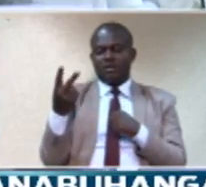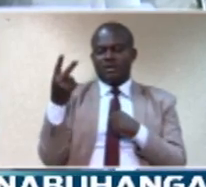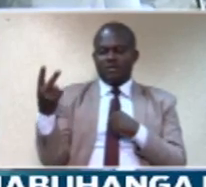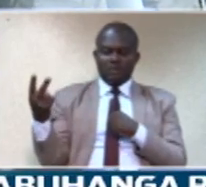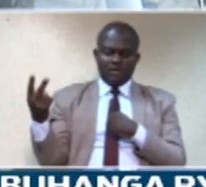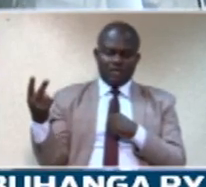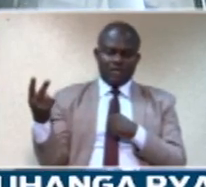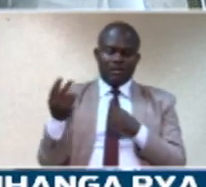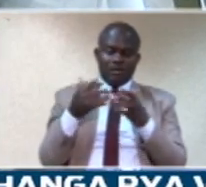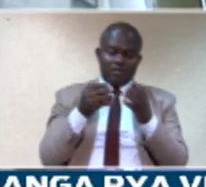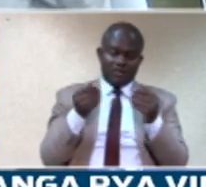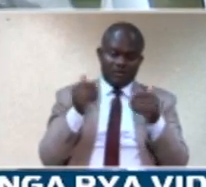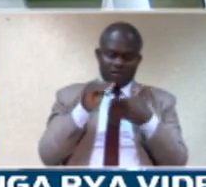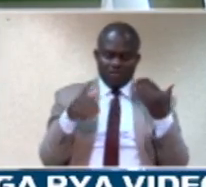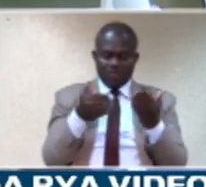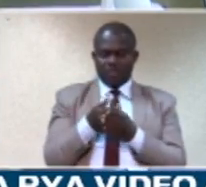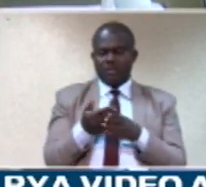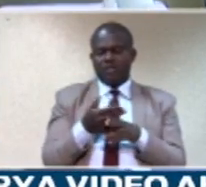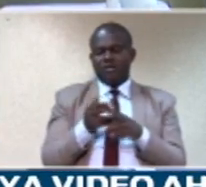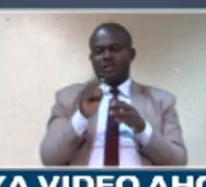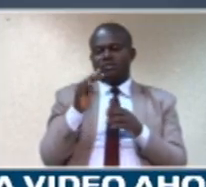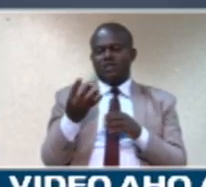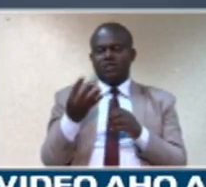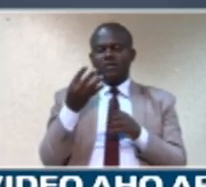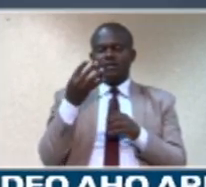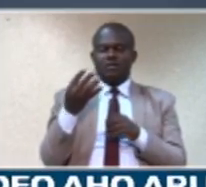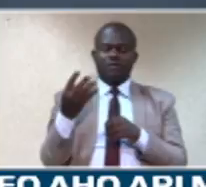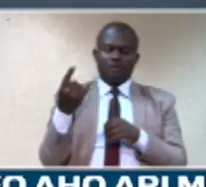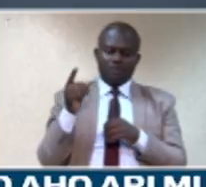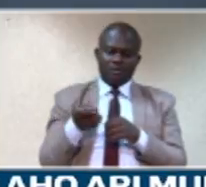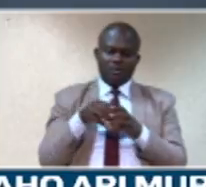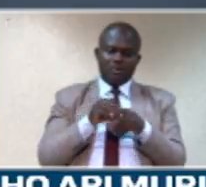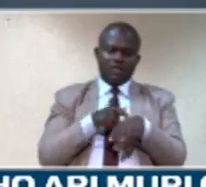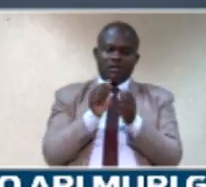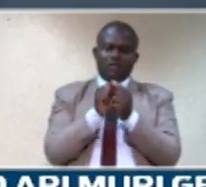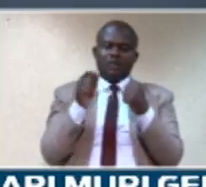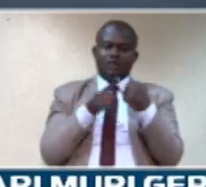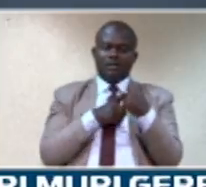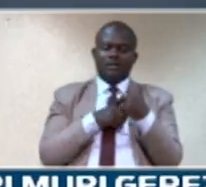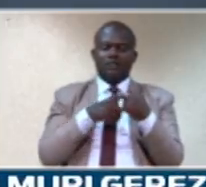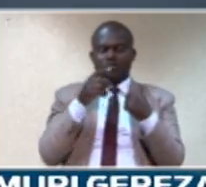57,322. Abamaze gukira bose ni 40,441 mu gihe